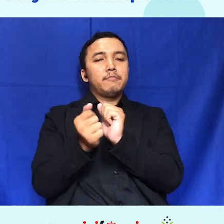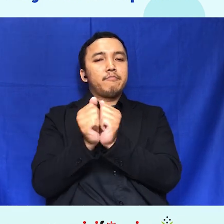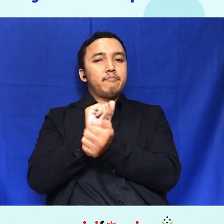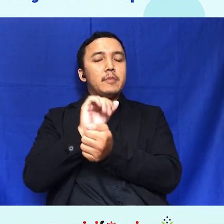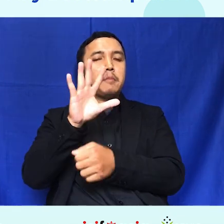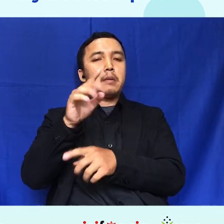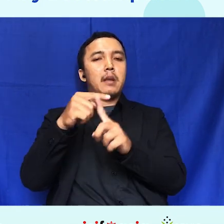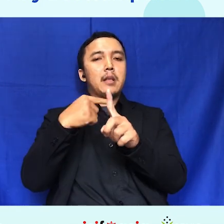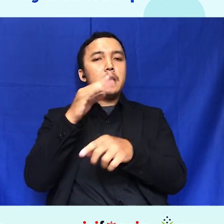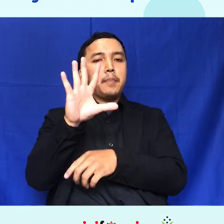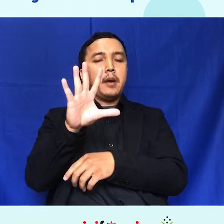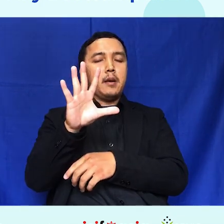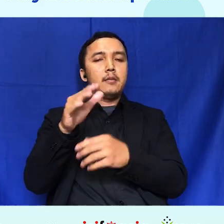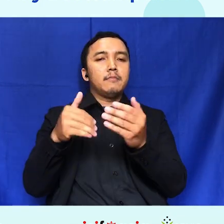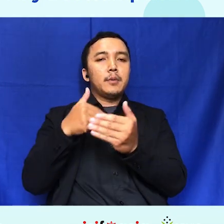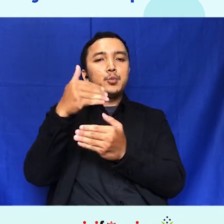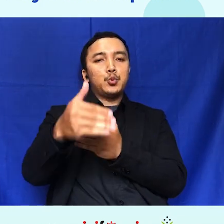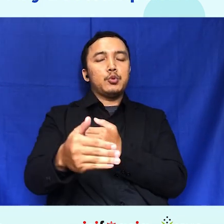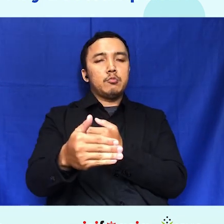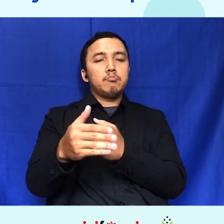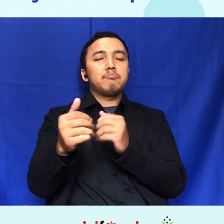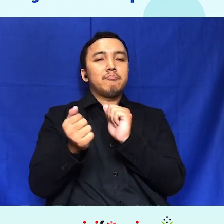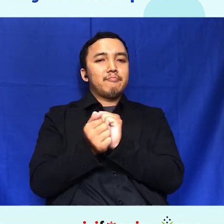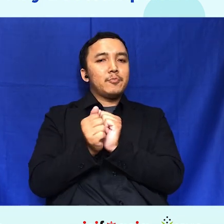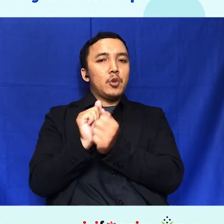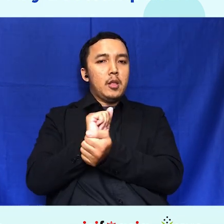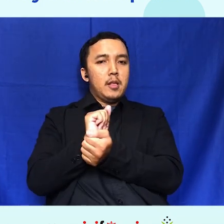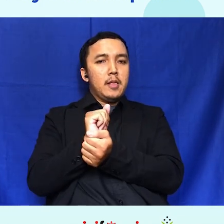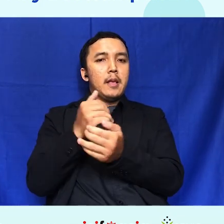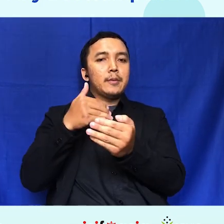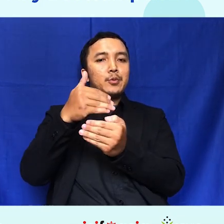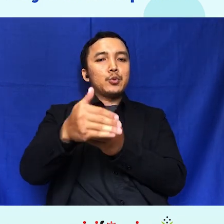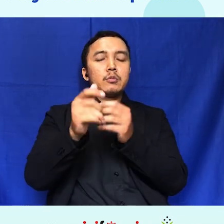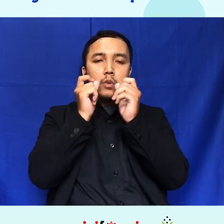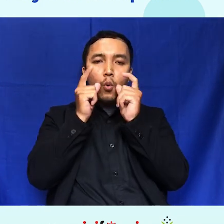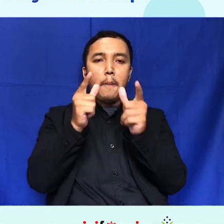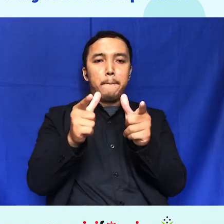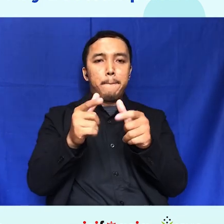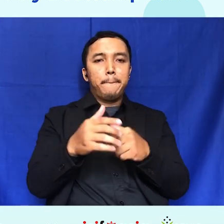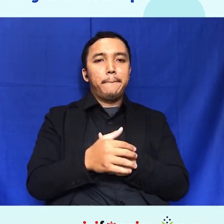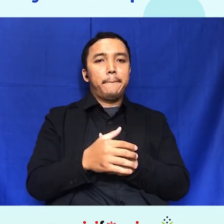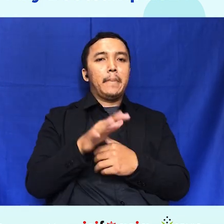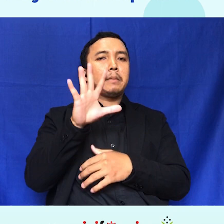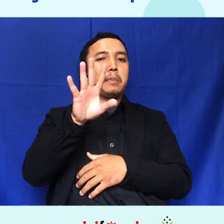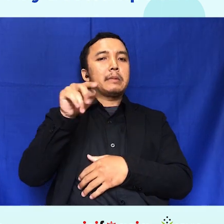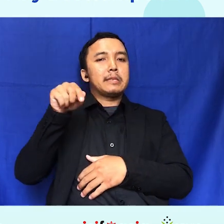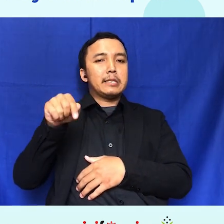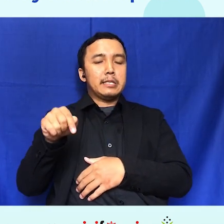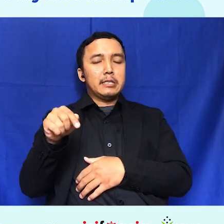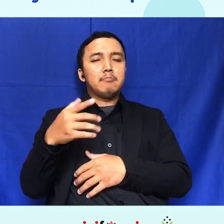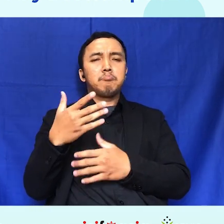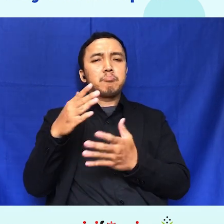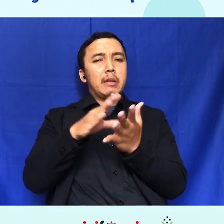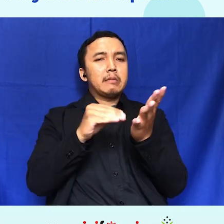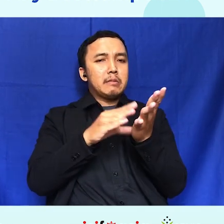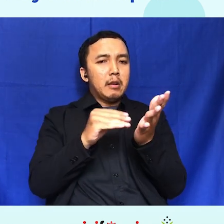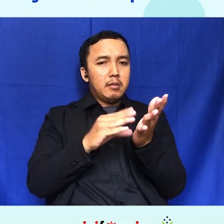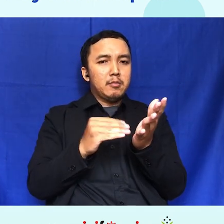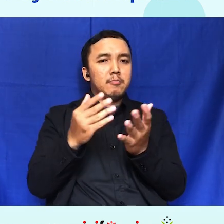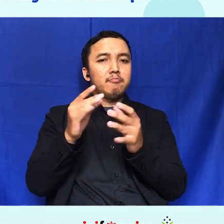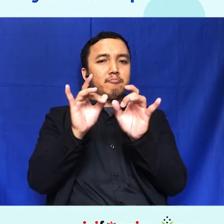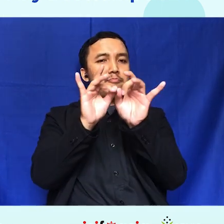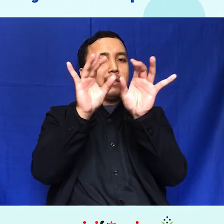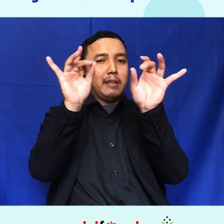5. kemudian soal lanjut jawaban. Soal 1 dari 5 titik dengan mempelajari A benar radio button not checked 1 of